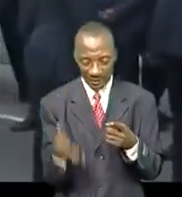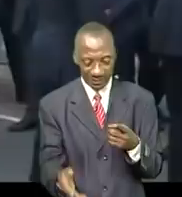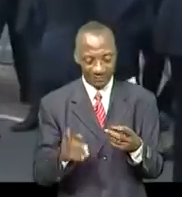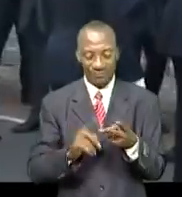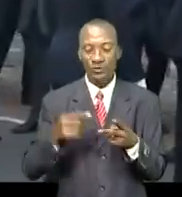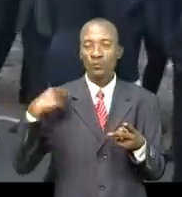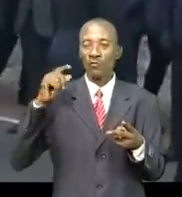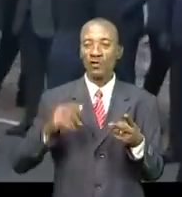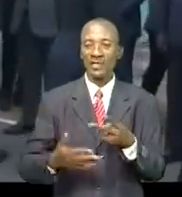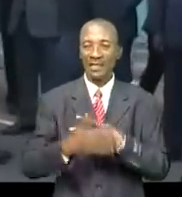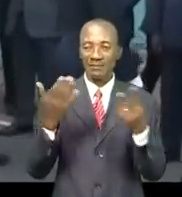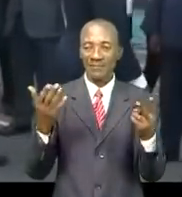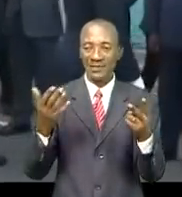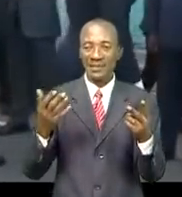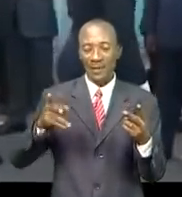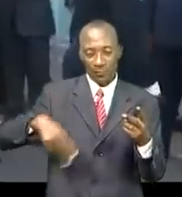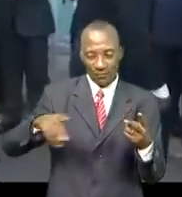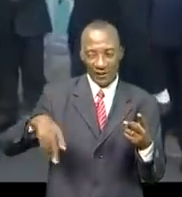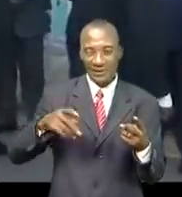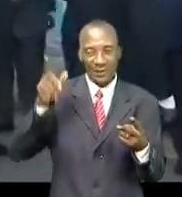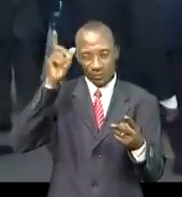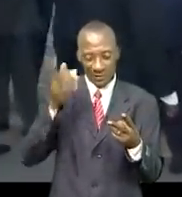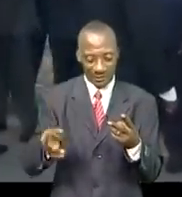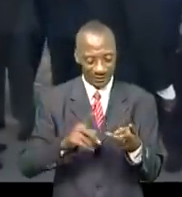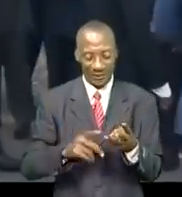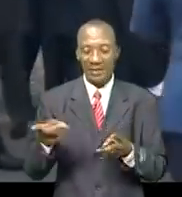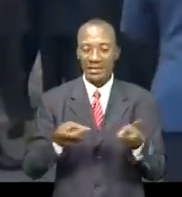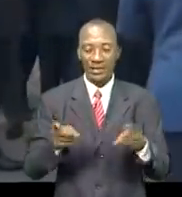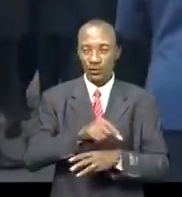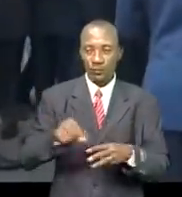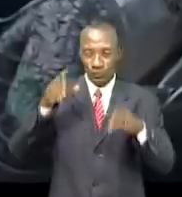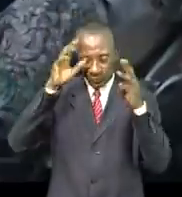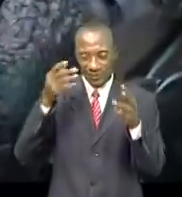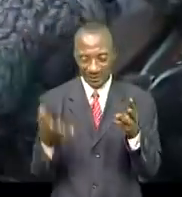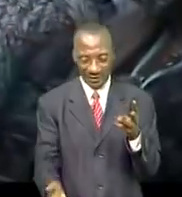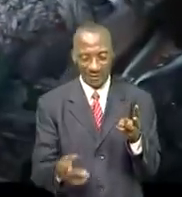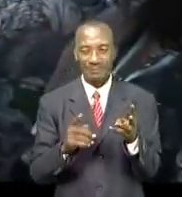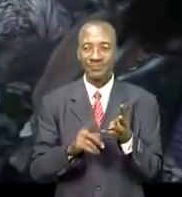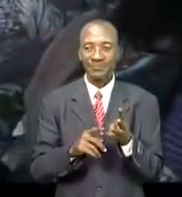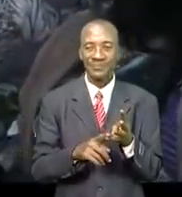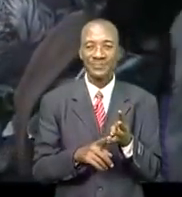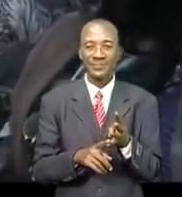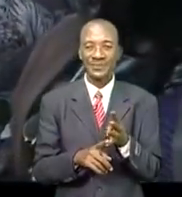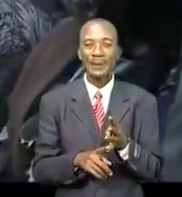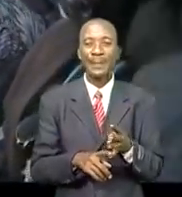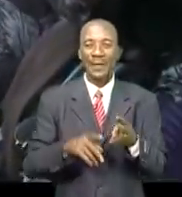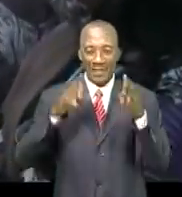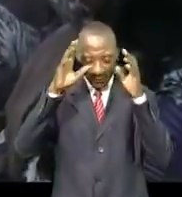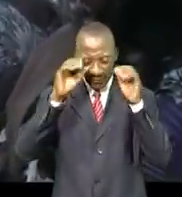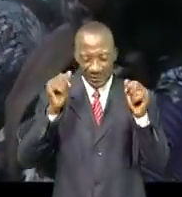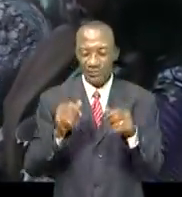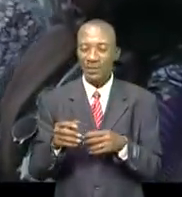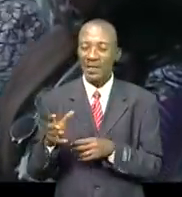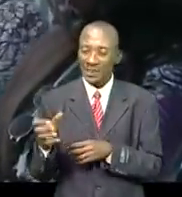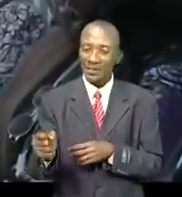le gouverneur de la province Jacques Kaboula, le directeur du cabinet du président Guylaine Nyembo. Le chef de l'État a aussi salué de